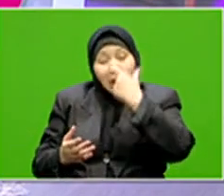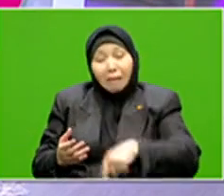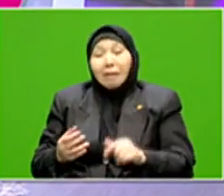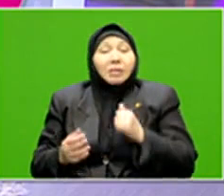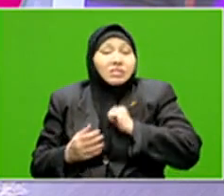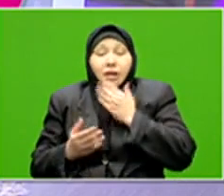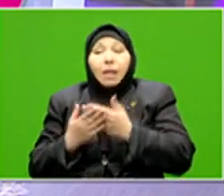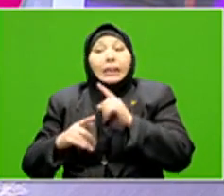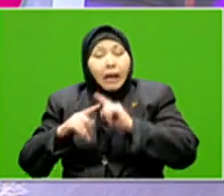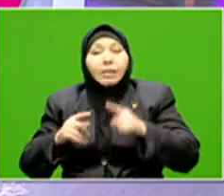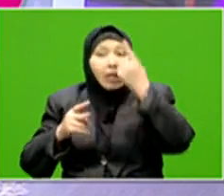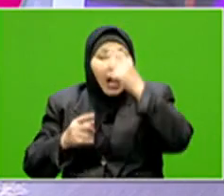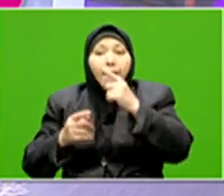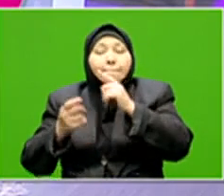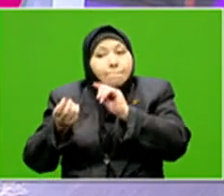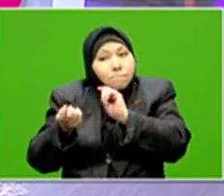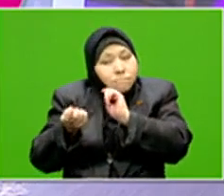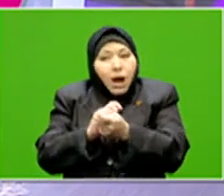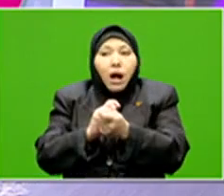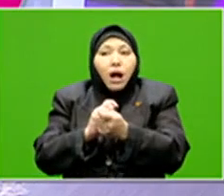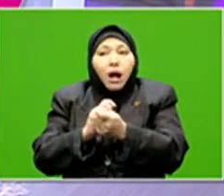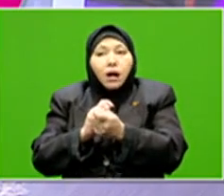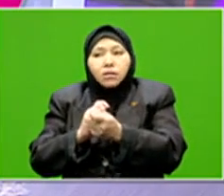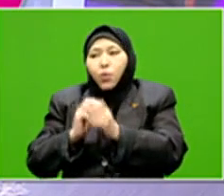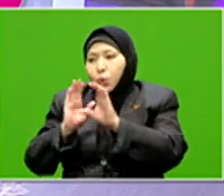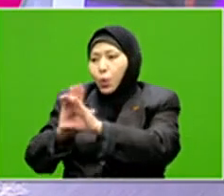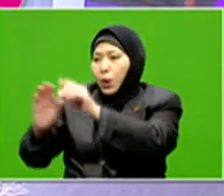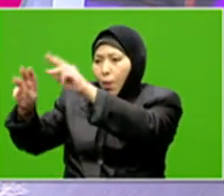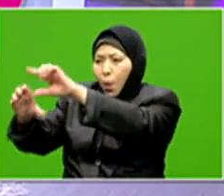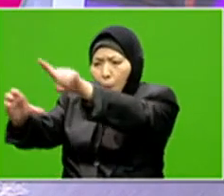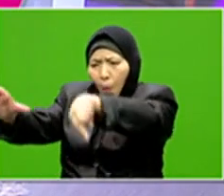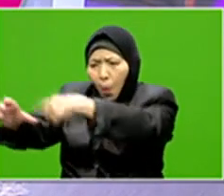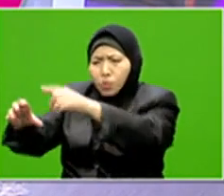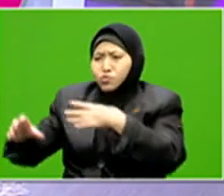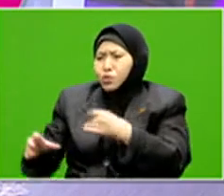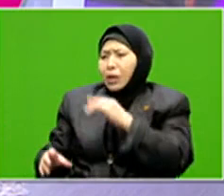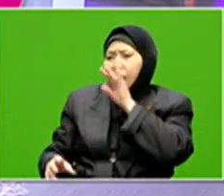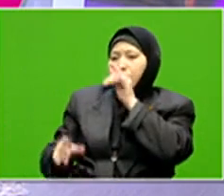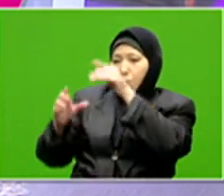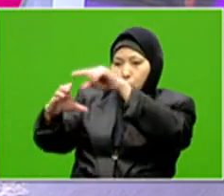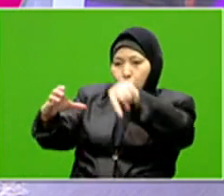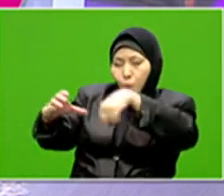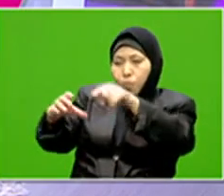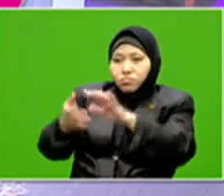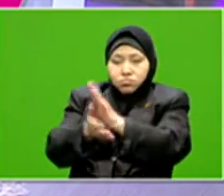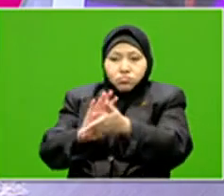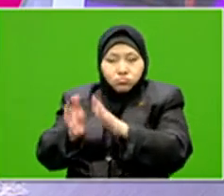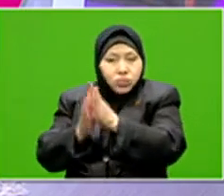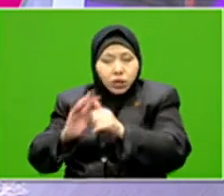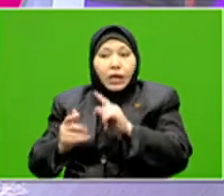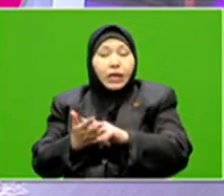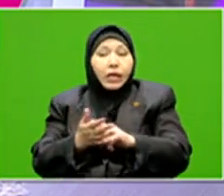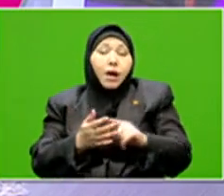nak membaiki keadaan terutama mereka yang suka menipu, suka buat kacau. Maka pada muka surat yang